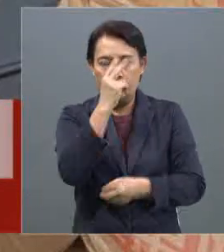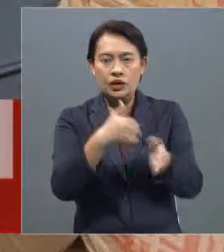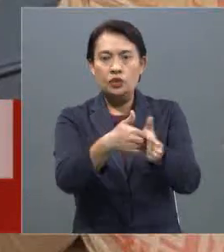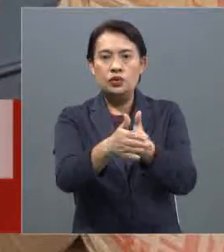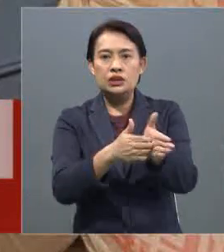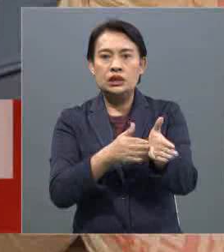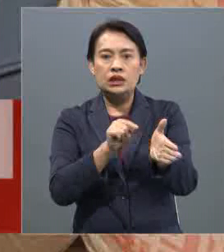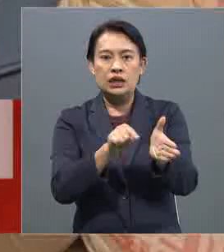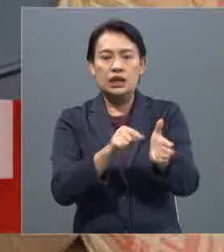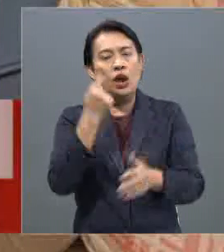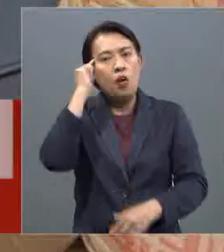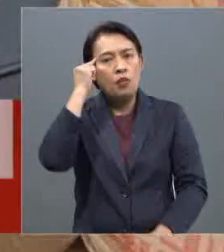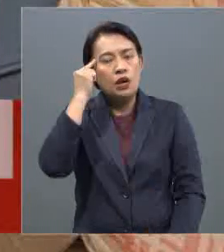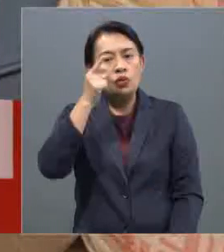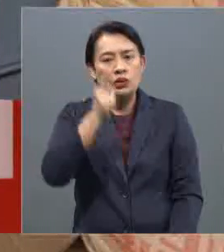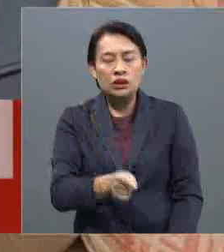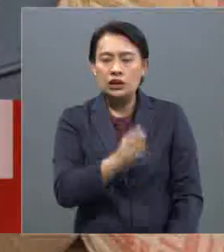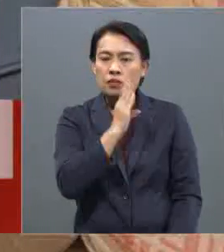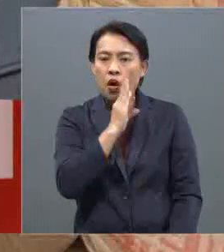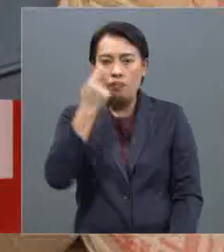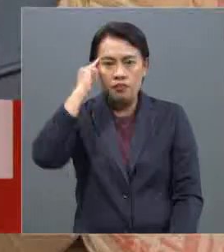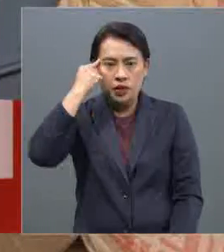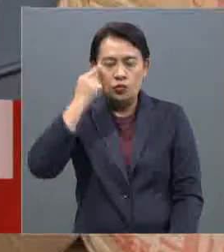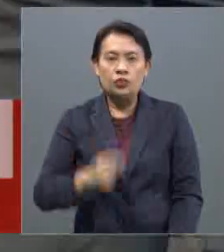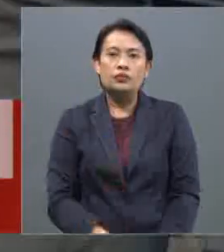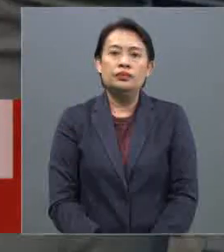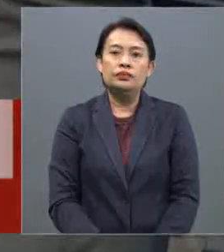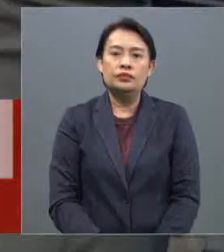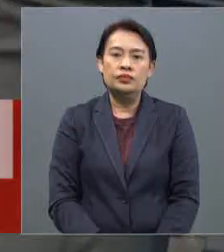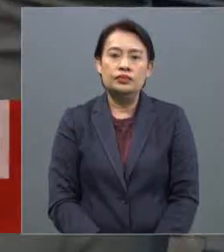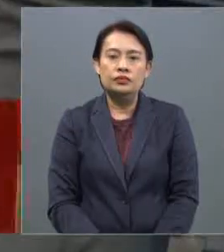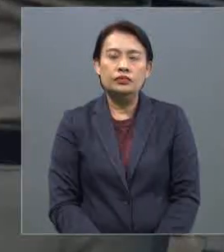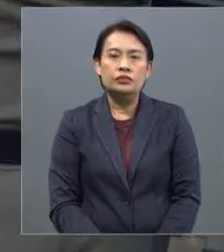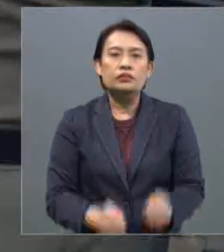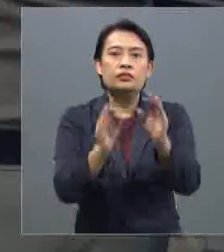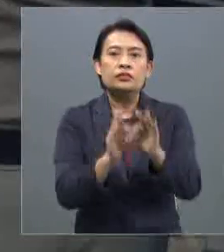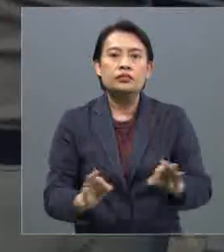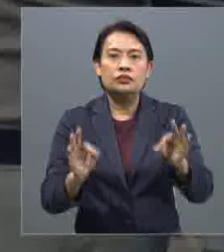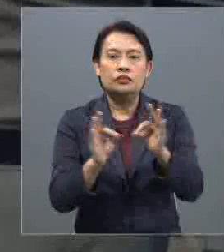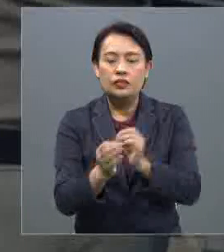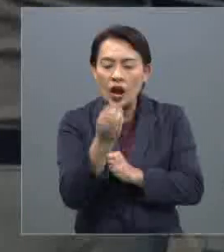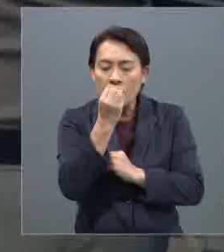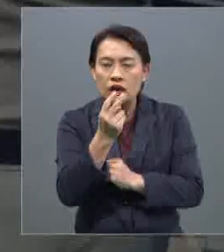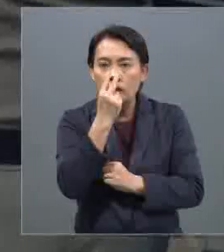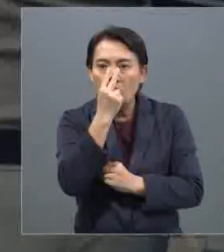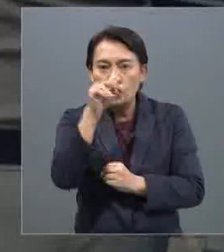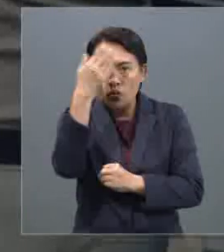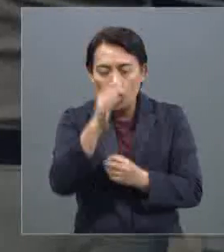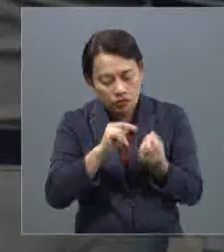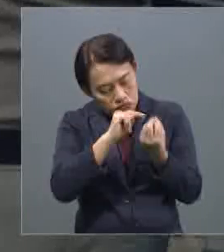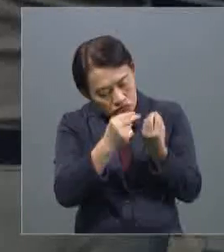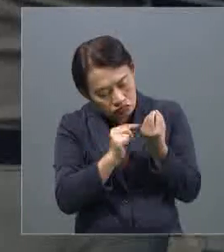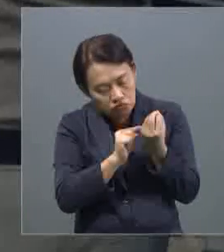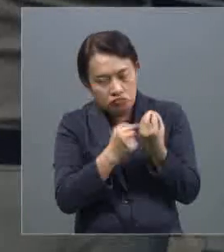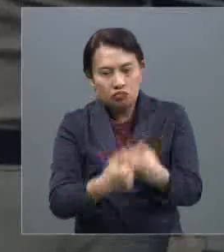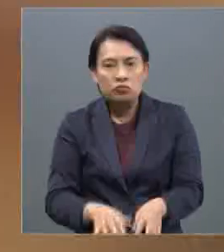รู้นะอาจจะเป็นของจริงหรืออาจจะเป็นของไม่จริงก็ได้แต่แต่มันต้องอย่างน้อยของที่เรากินเข้าไปให้ลูกหลานกินเข้าไปอ่ะอสี